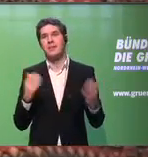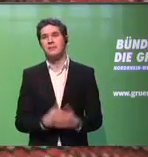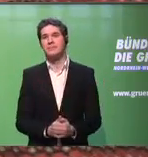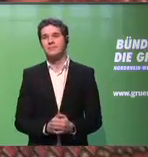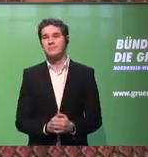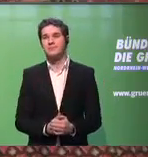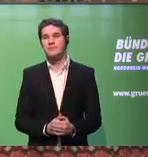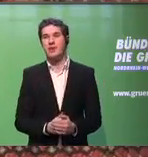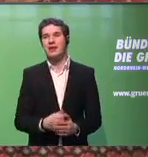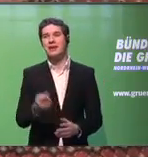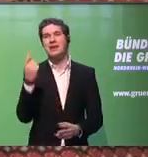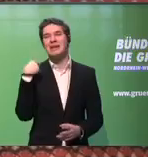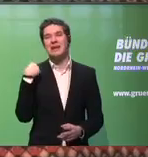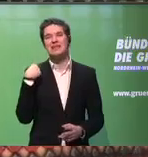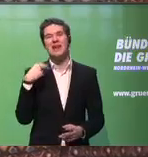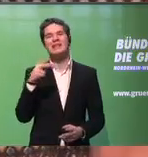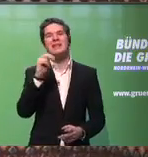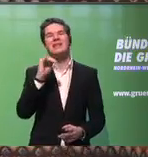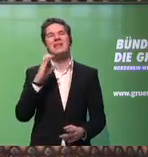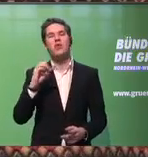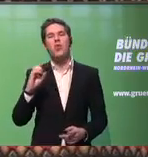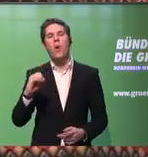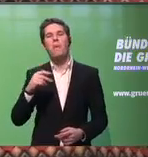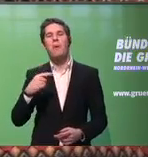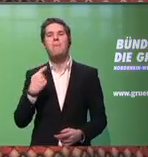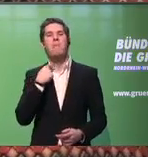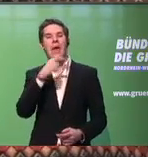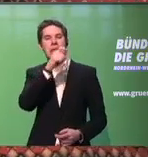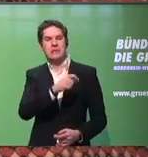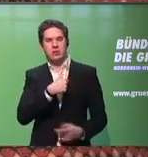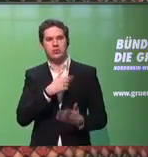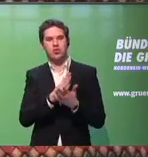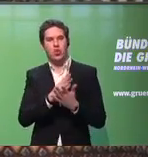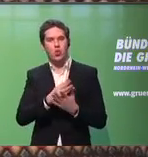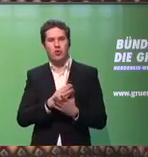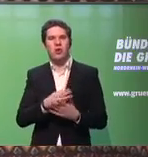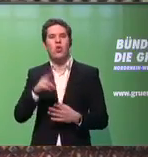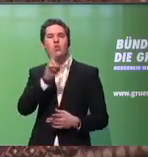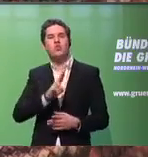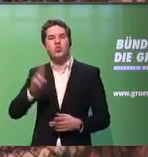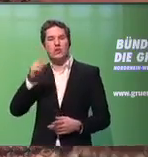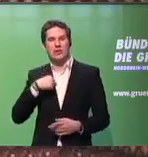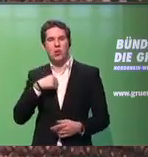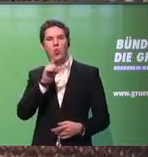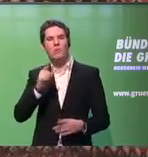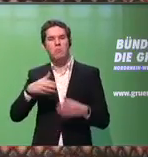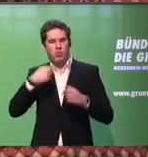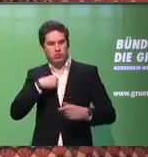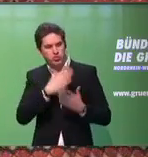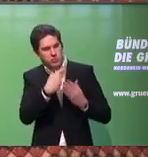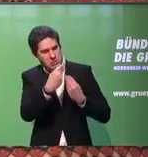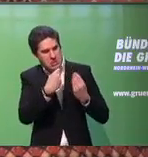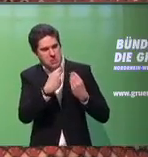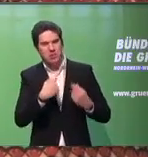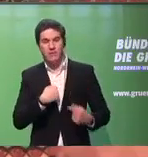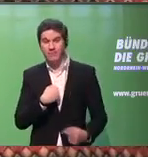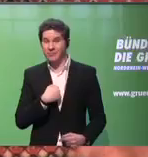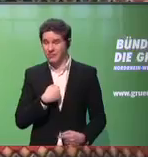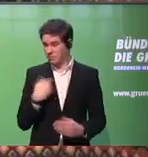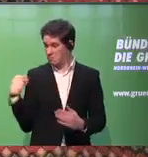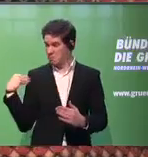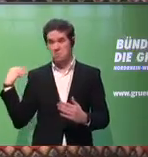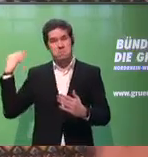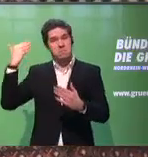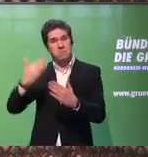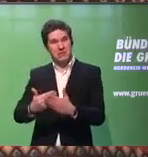habe gestern mit Nico Pech in Lüneburg an der Uni diskutiert. Seit ich denken kann, ja, ist meine